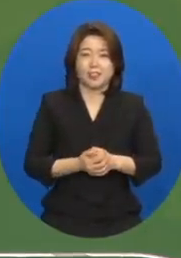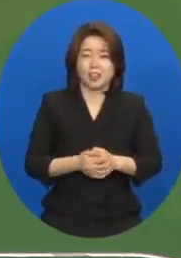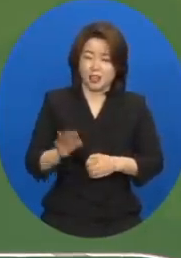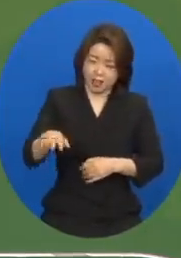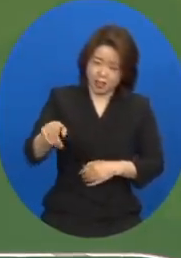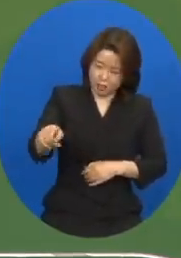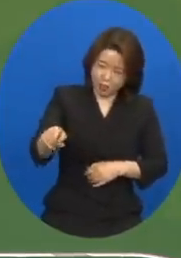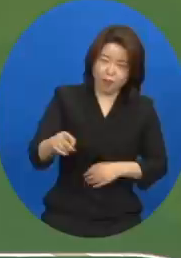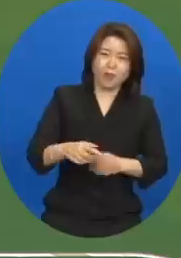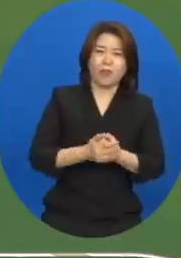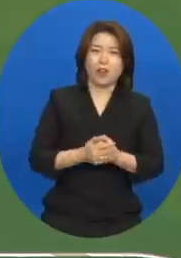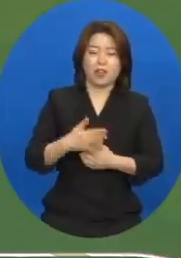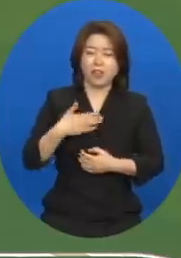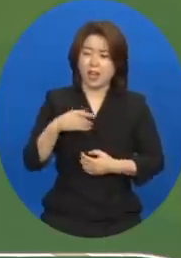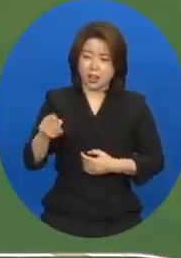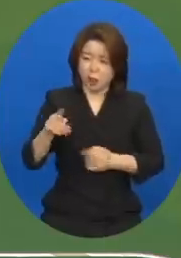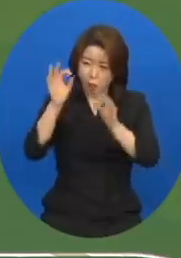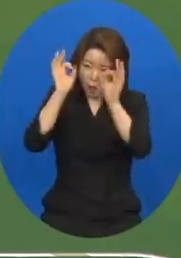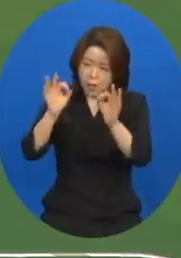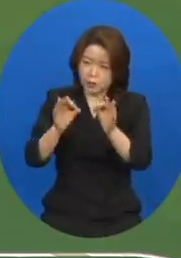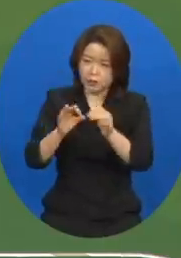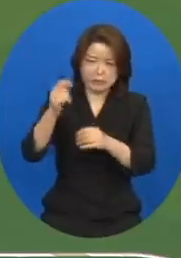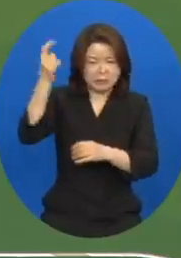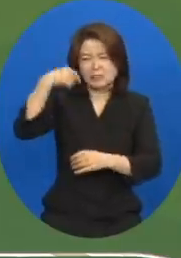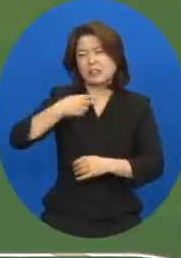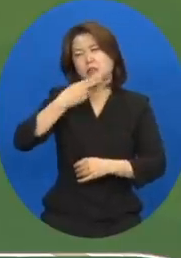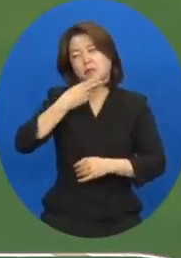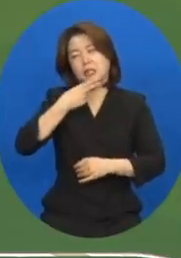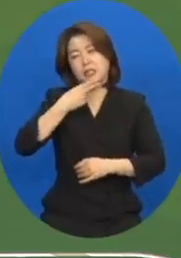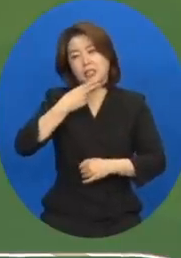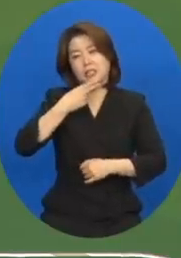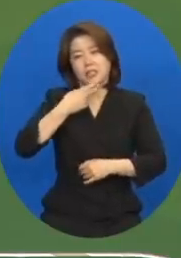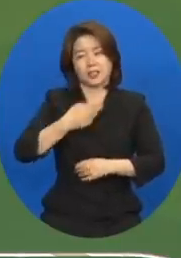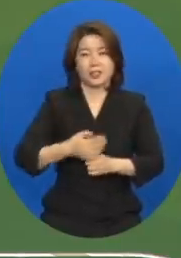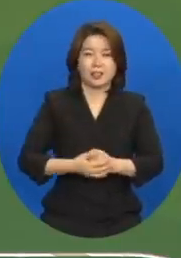야, 너 이제 내가 아무리 너 봐도 아무 느낌이 없다.